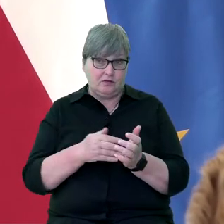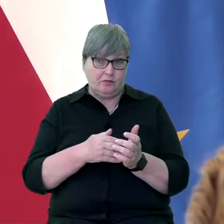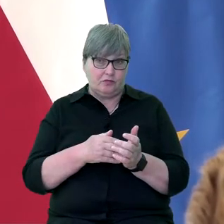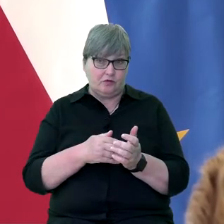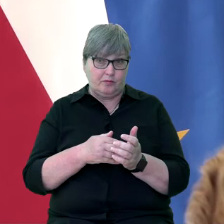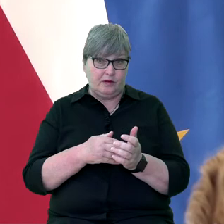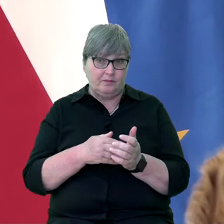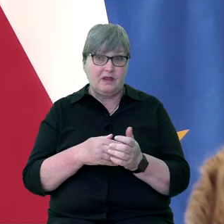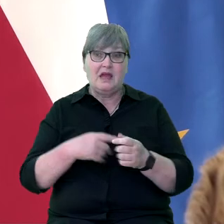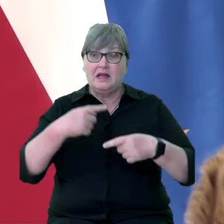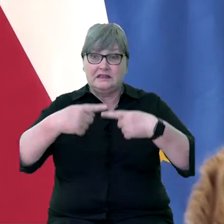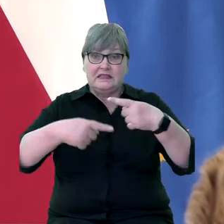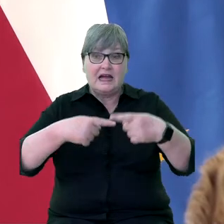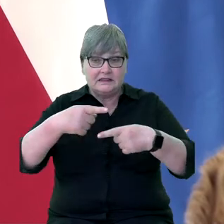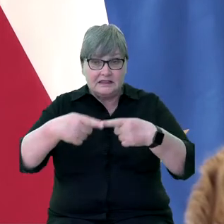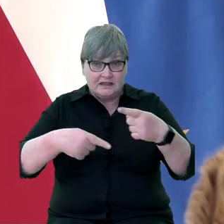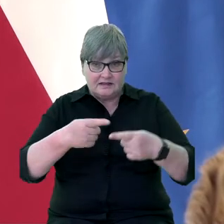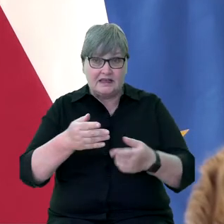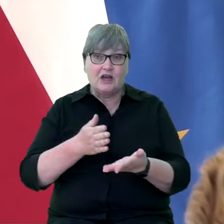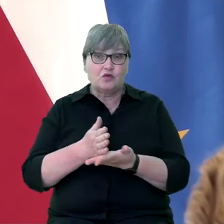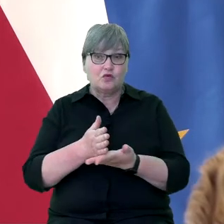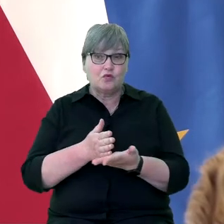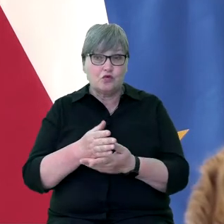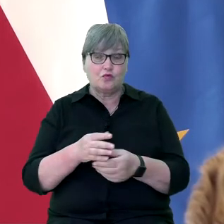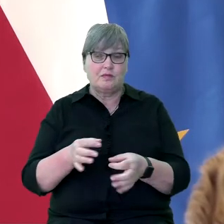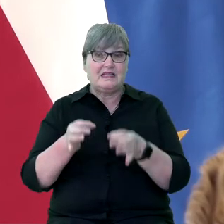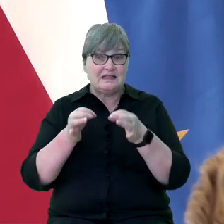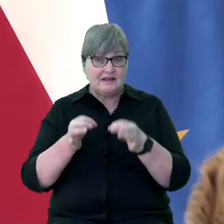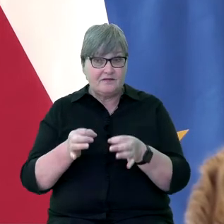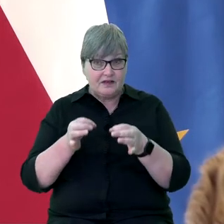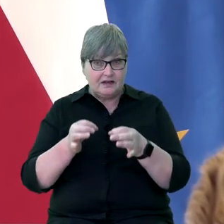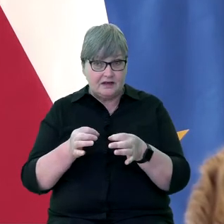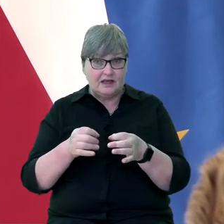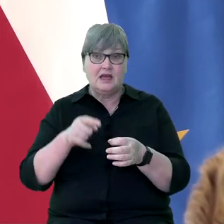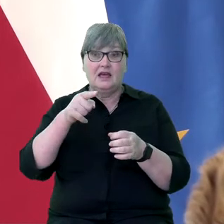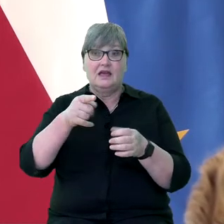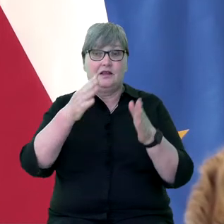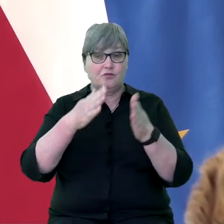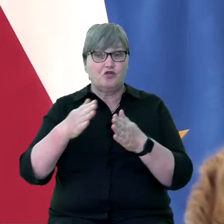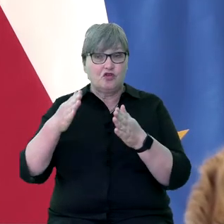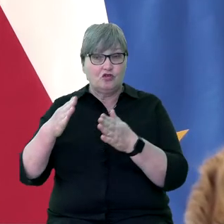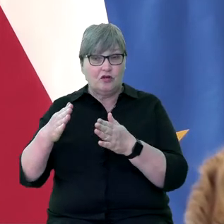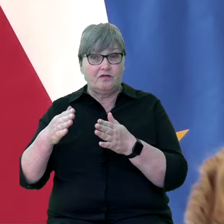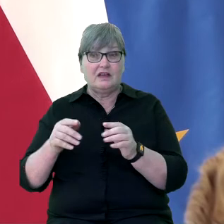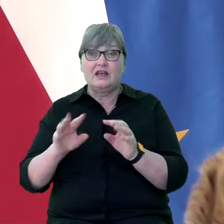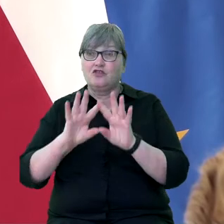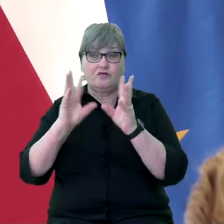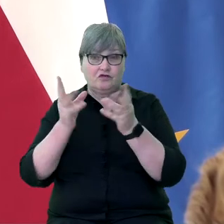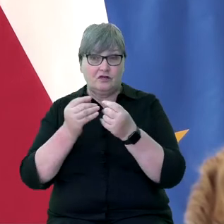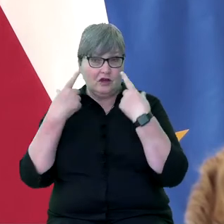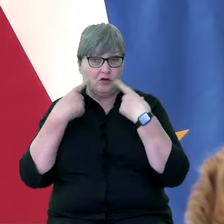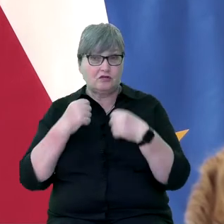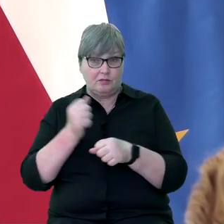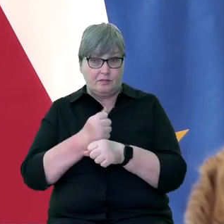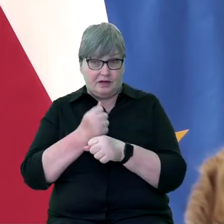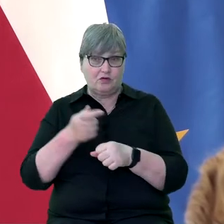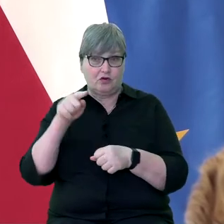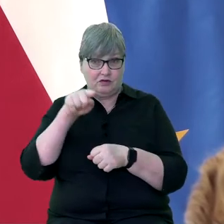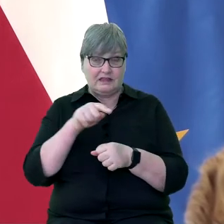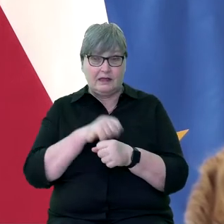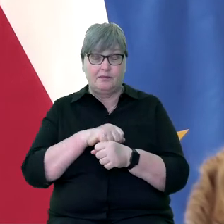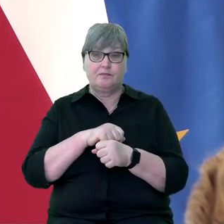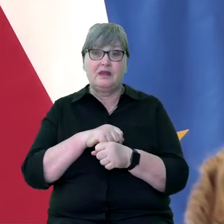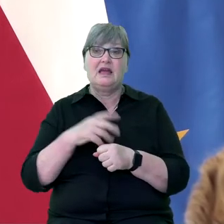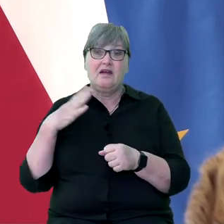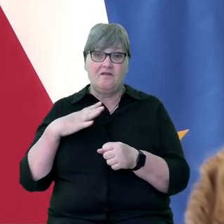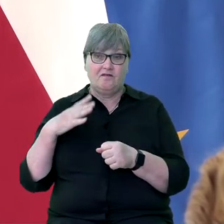Cywilnej mogą być bowiem dumni nie tylko dzisiejsi urzędnicy, ale i wszyscy obywatele. Warto czerpać z